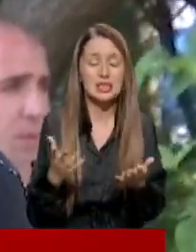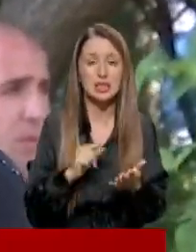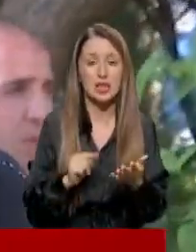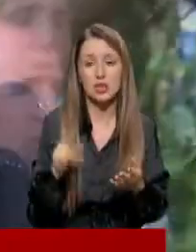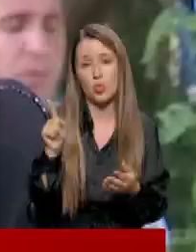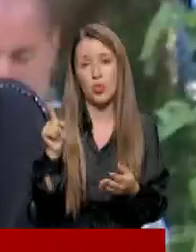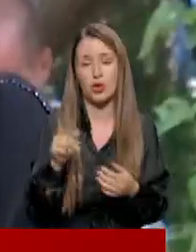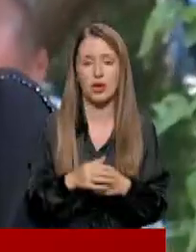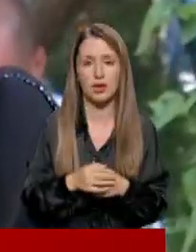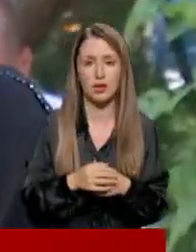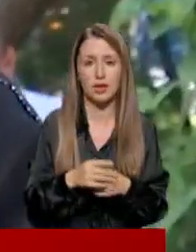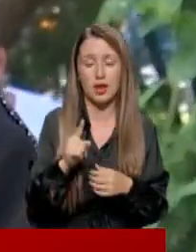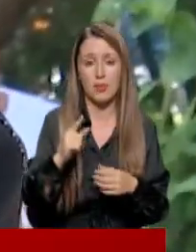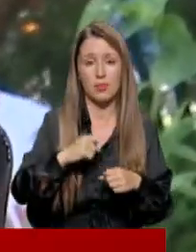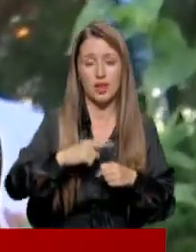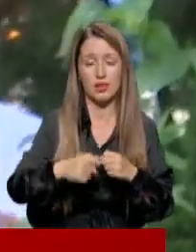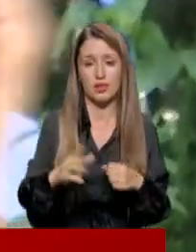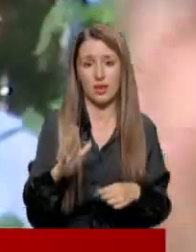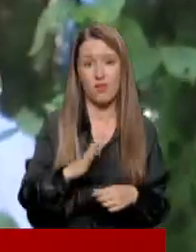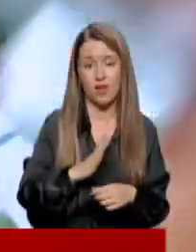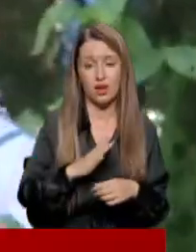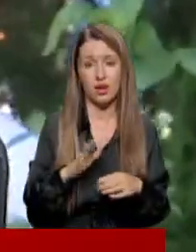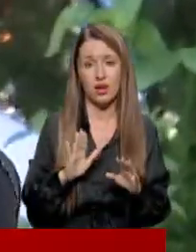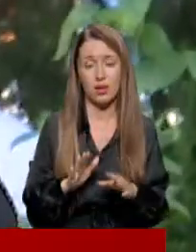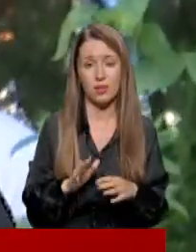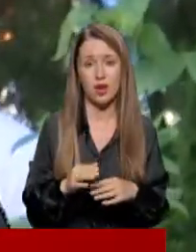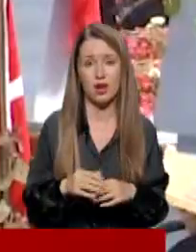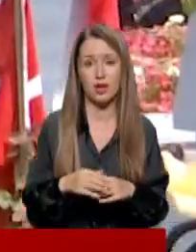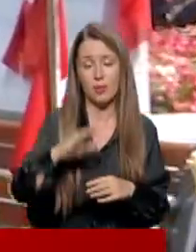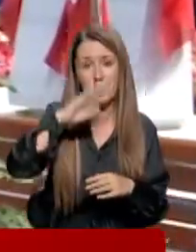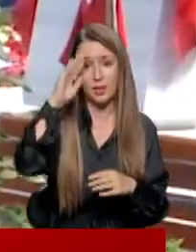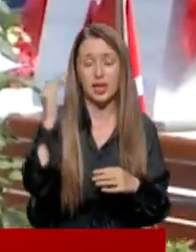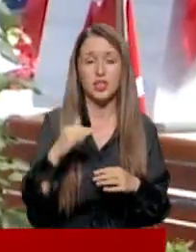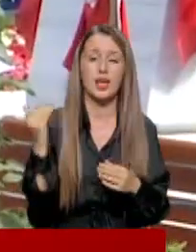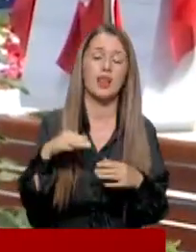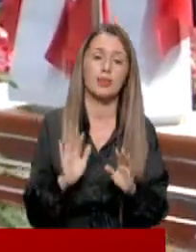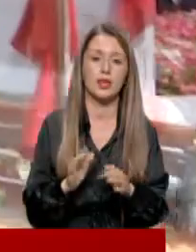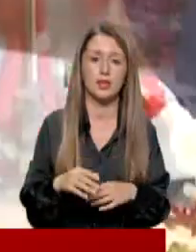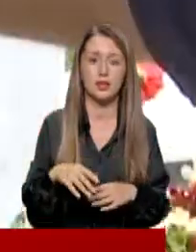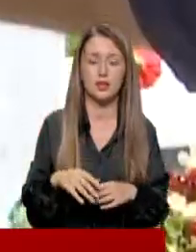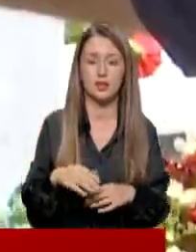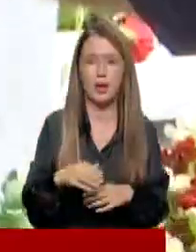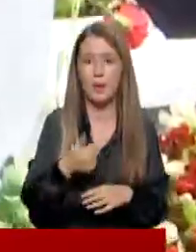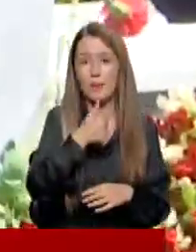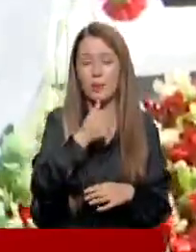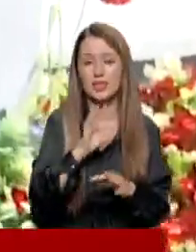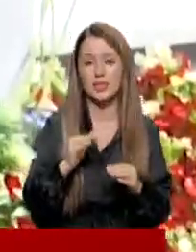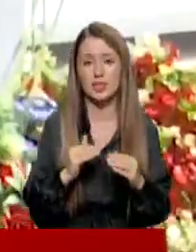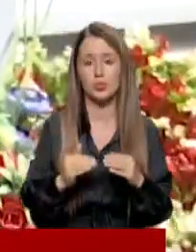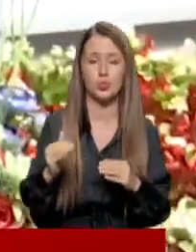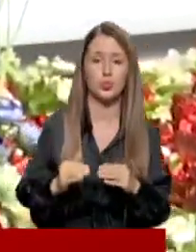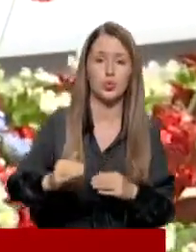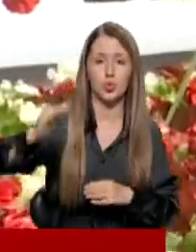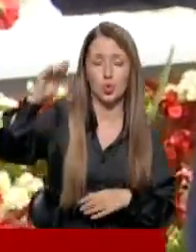orada? Bir haftası vardı. Abi yine bayramda gelecekti. Bak bu da şehidimin evladı. Babasız büyüyor.